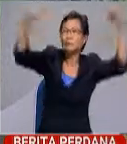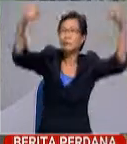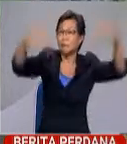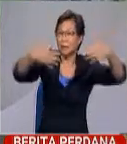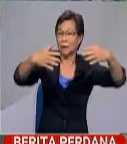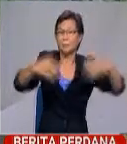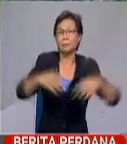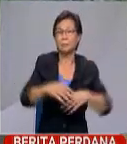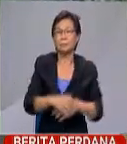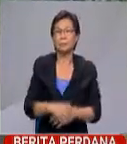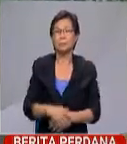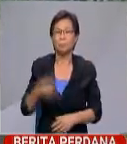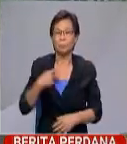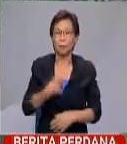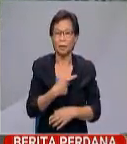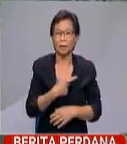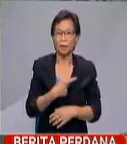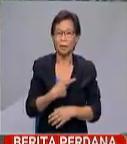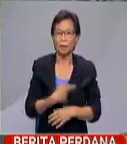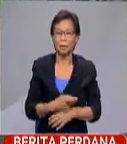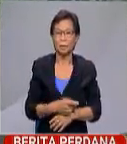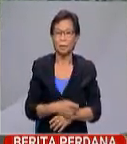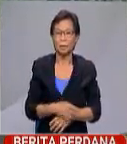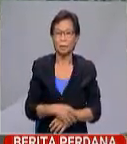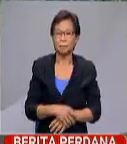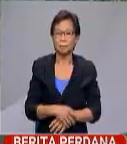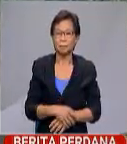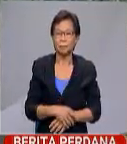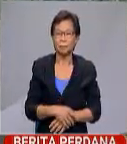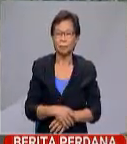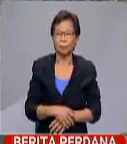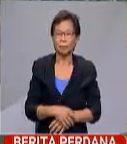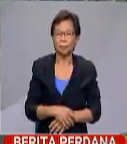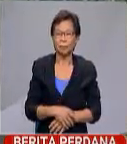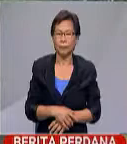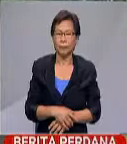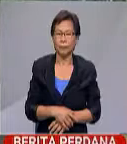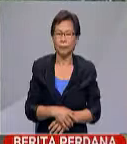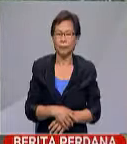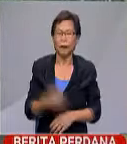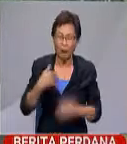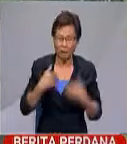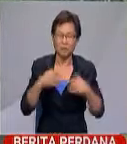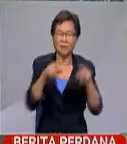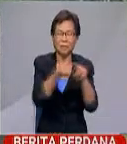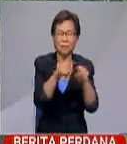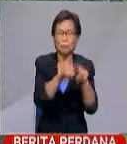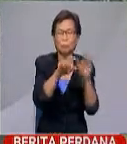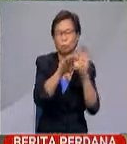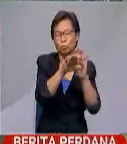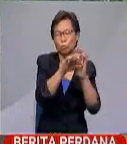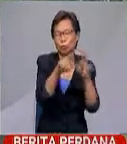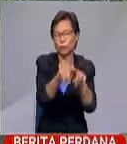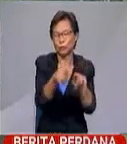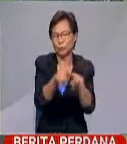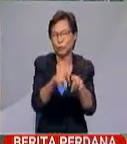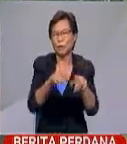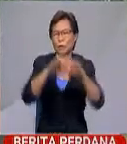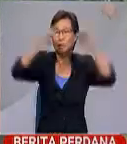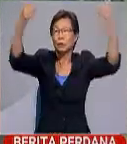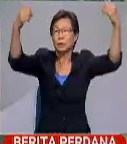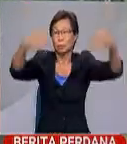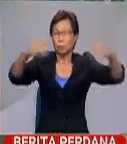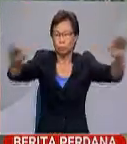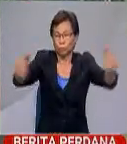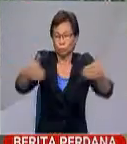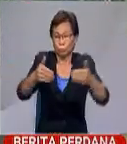kita menyedari hakikat bahawa telah ada juga model yang sama itu. Sebagai contohnya, stadium tertutup